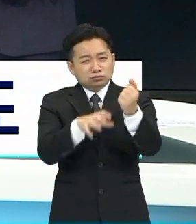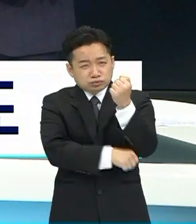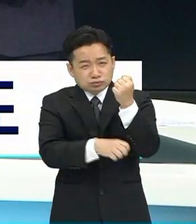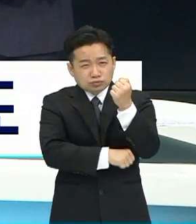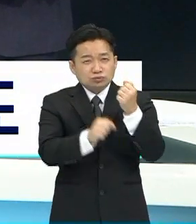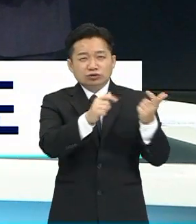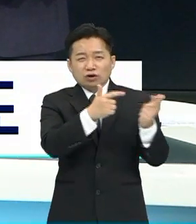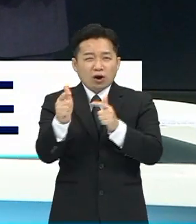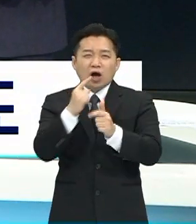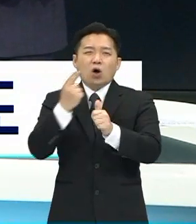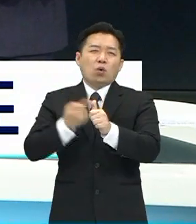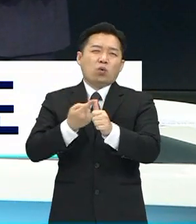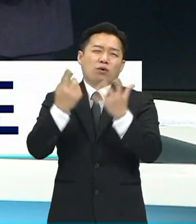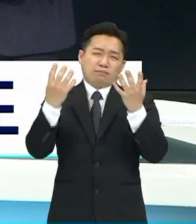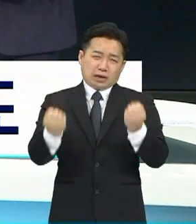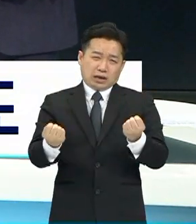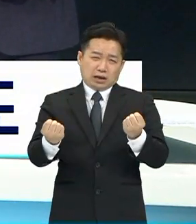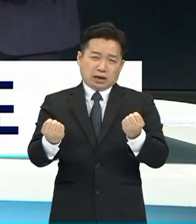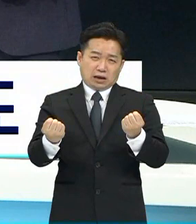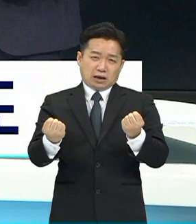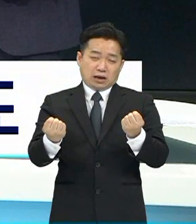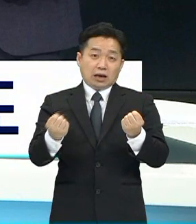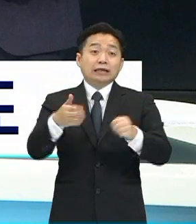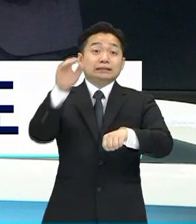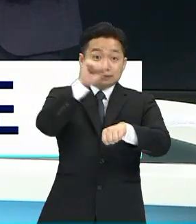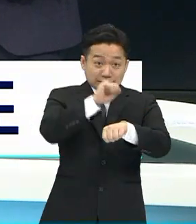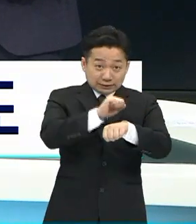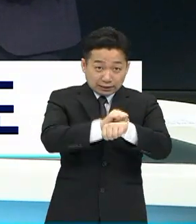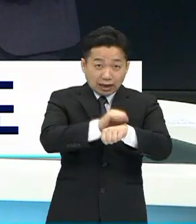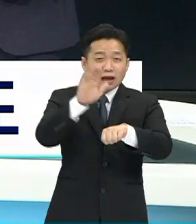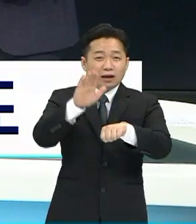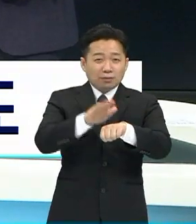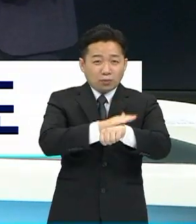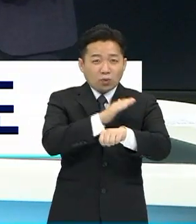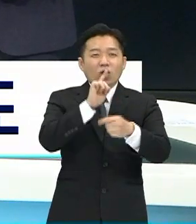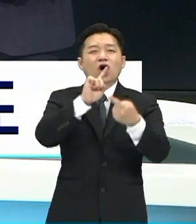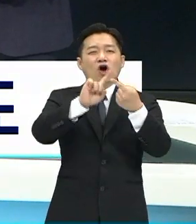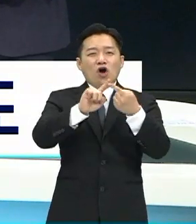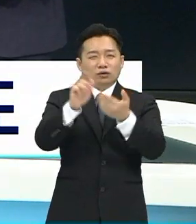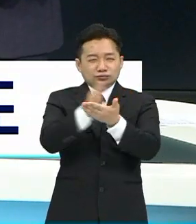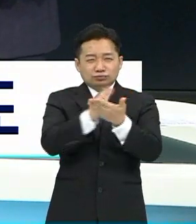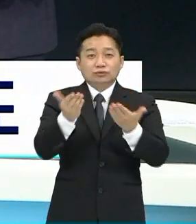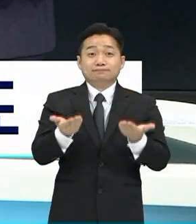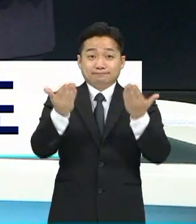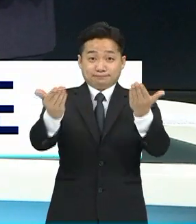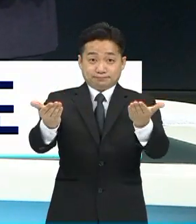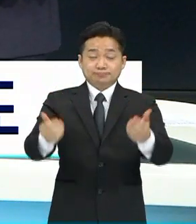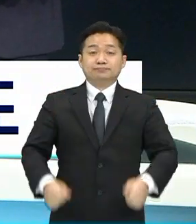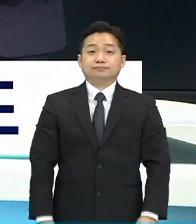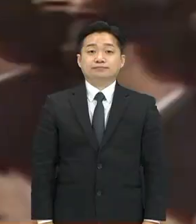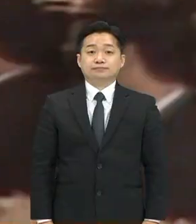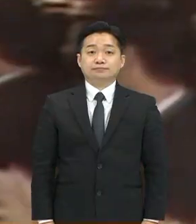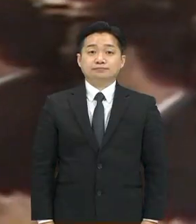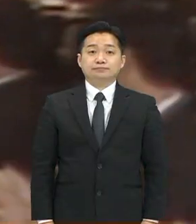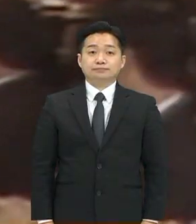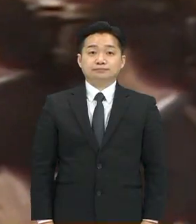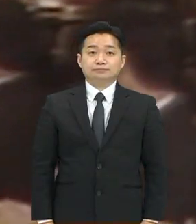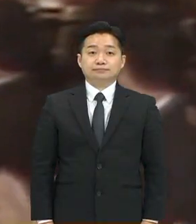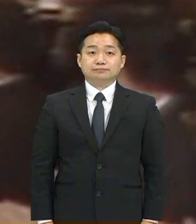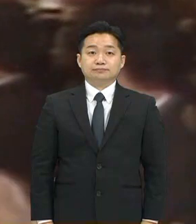비판을 받기도 했습니다. 이건희 회장의 빛과 그림자, 화강윤 기자가 정리를 했습니다.